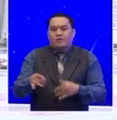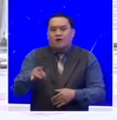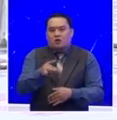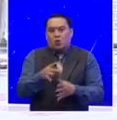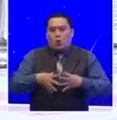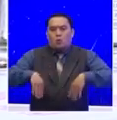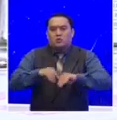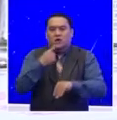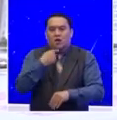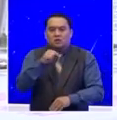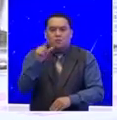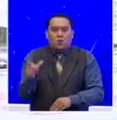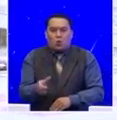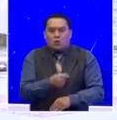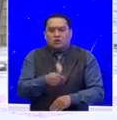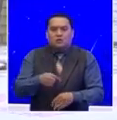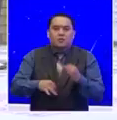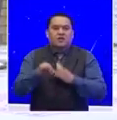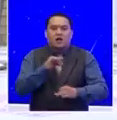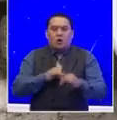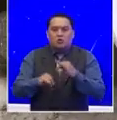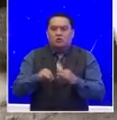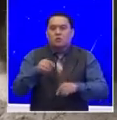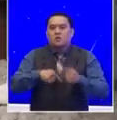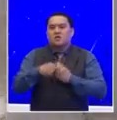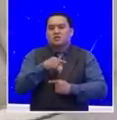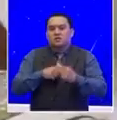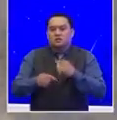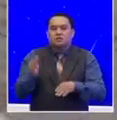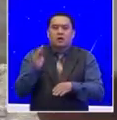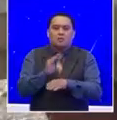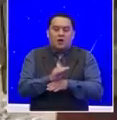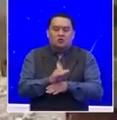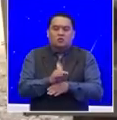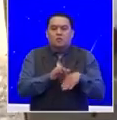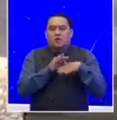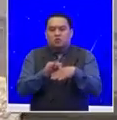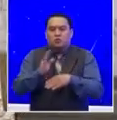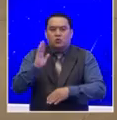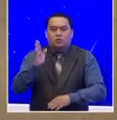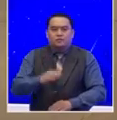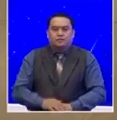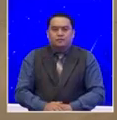региональное общество Красного полумесяца ведет переговоры с отечественными бизнесменами о дополнительных поставках.